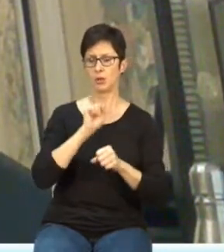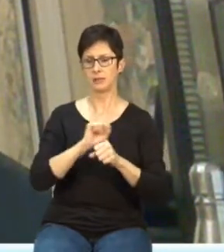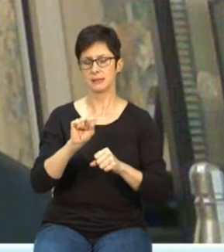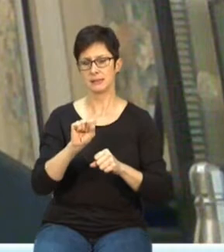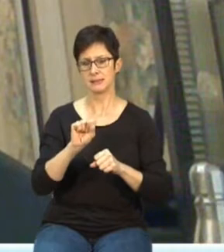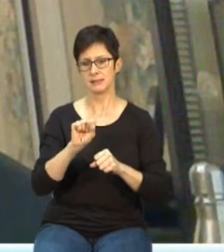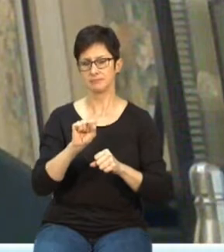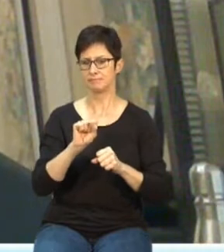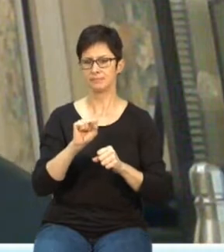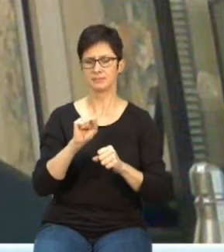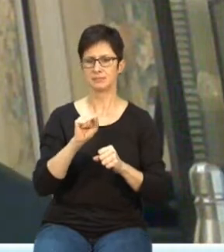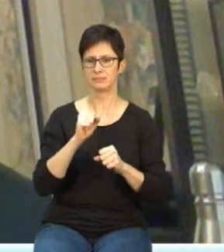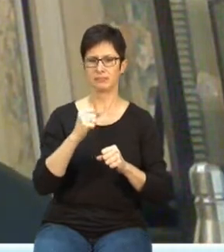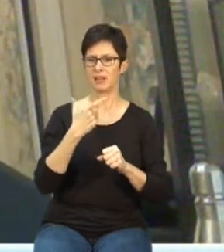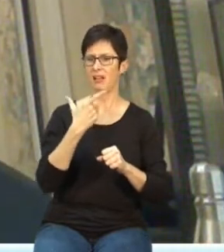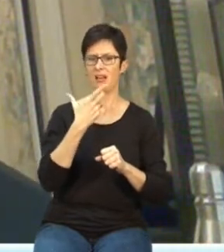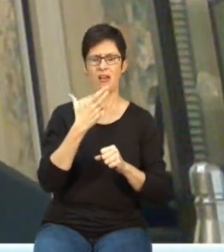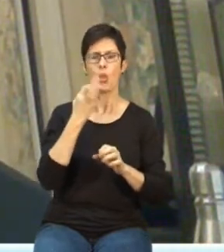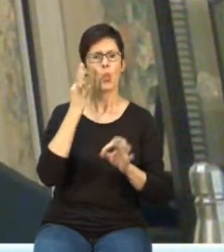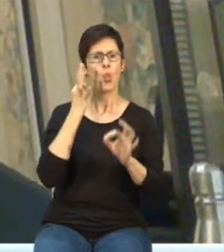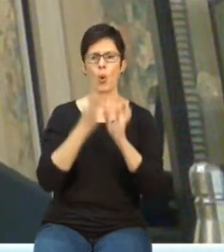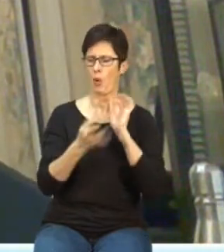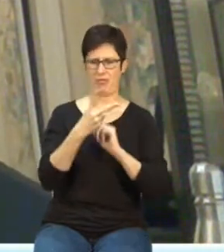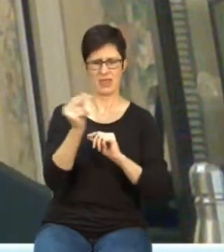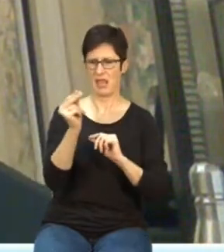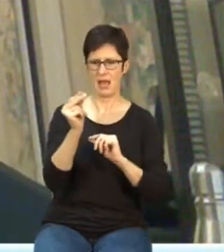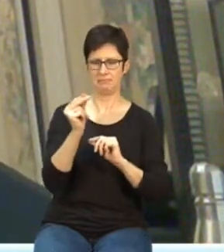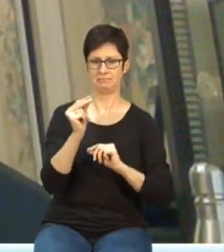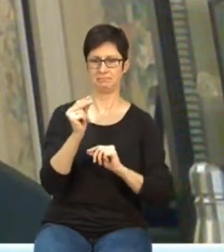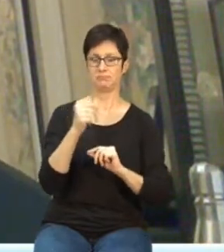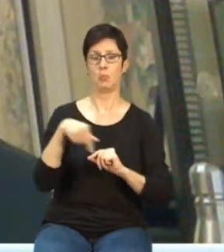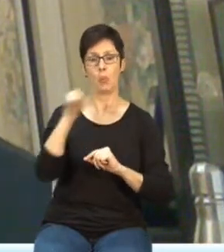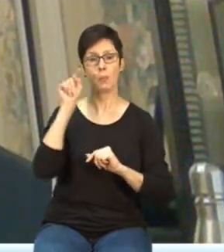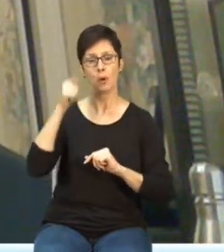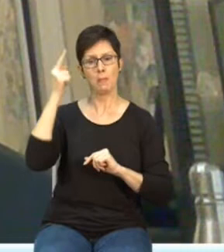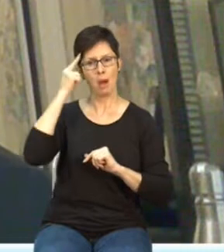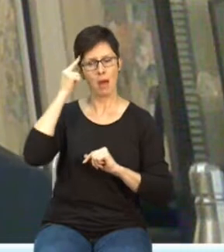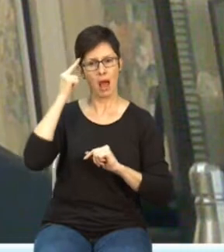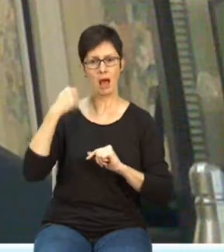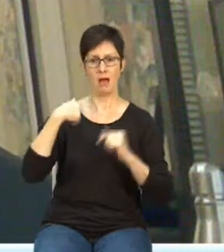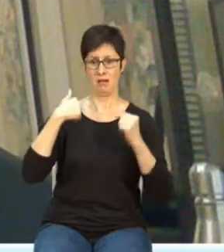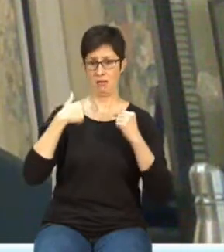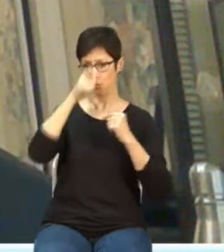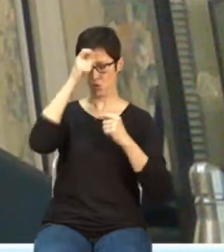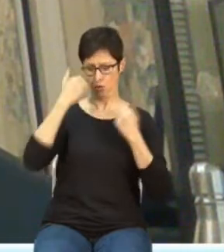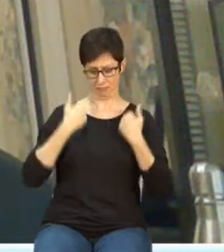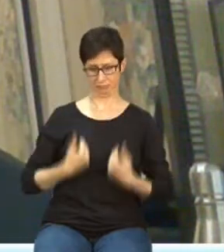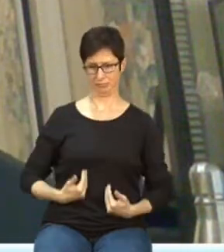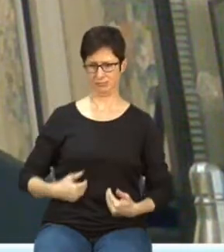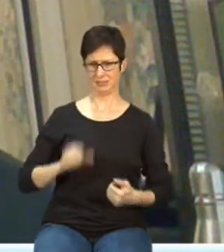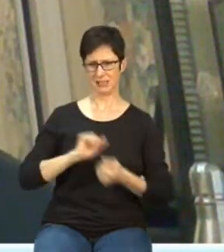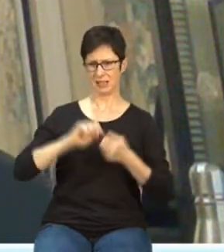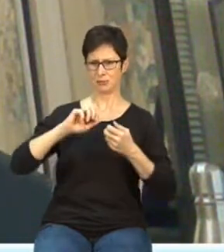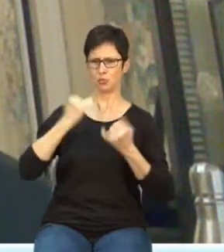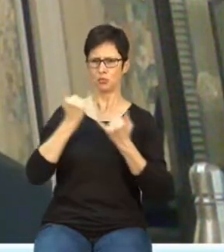nie do grałem ponieważ pamiętajmy że nasz organizm jest niezwykle złożony są to